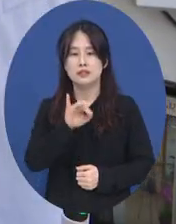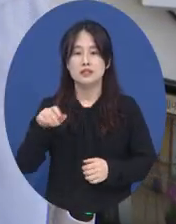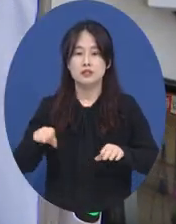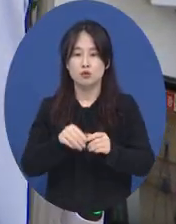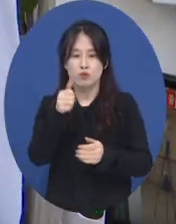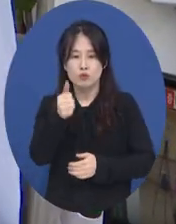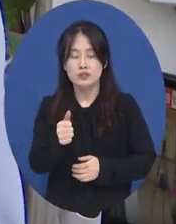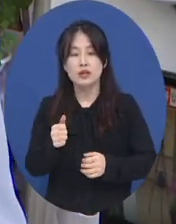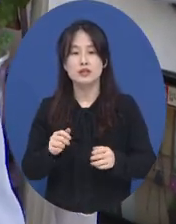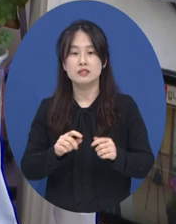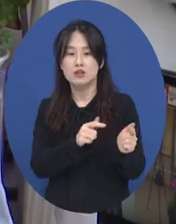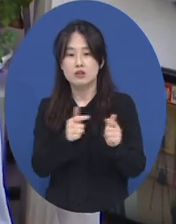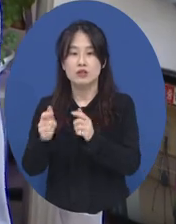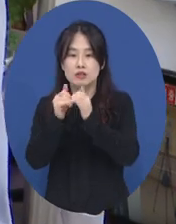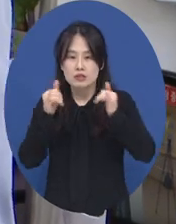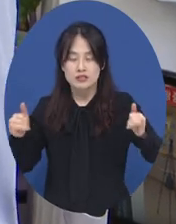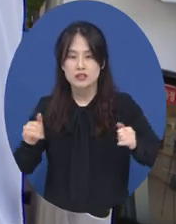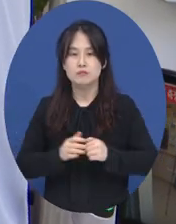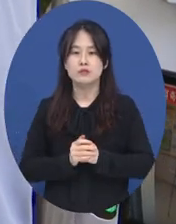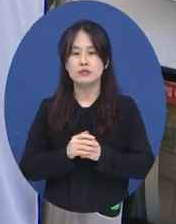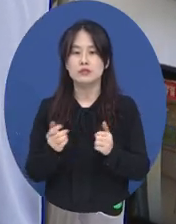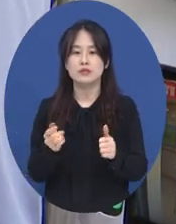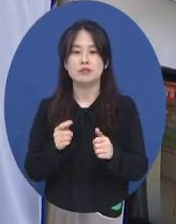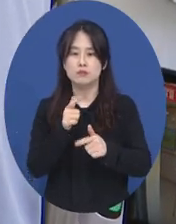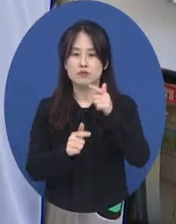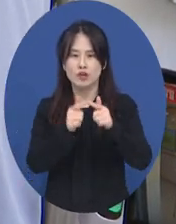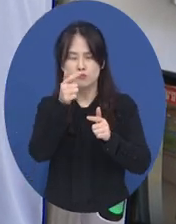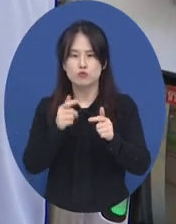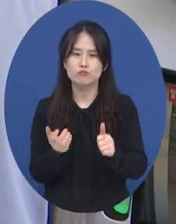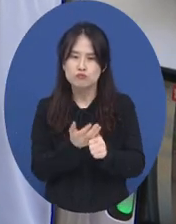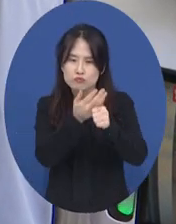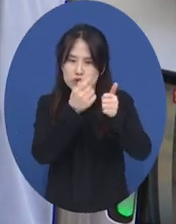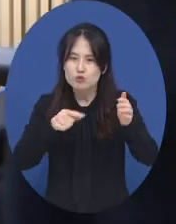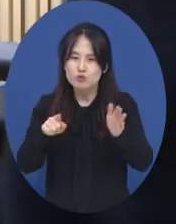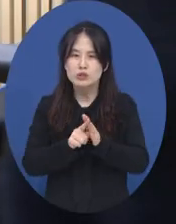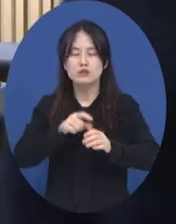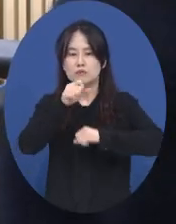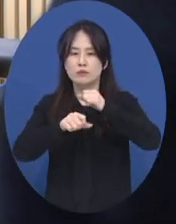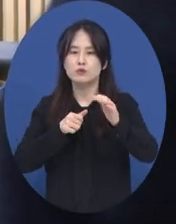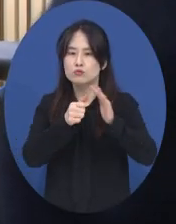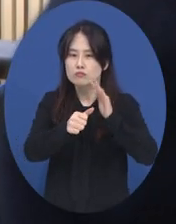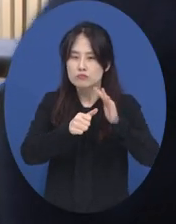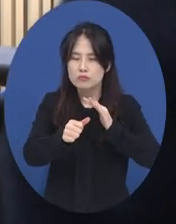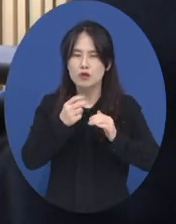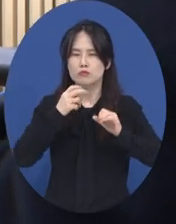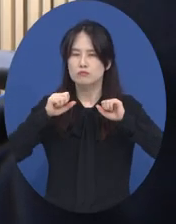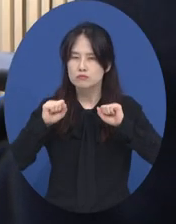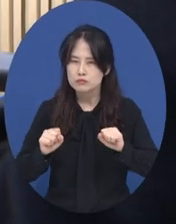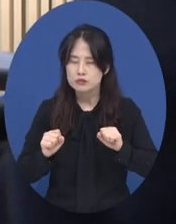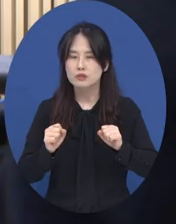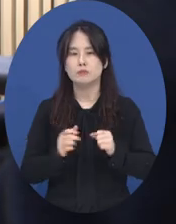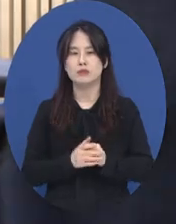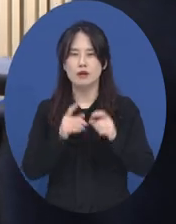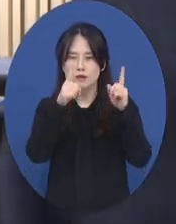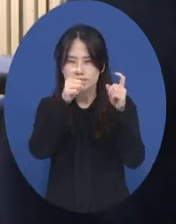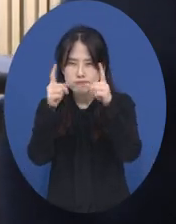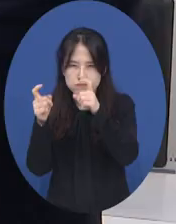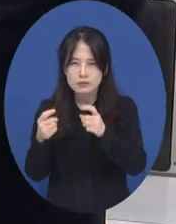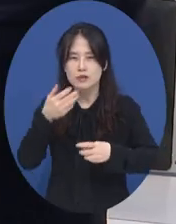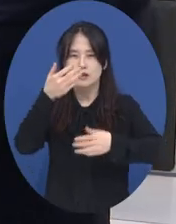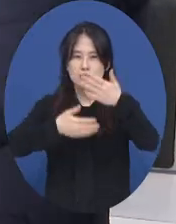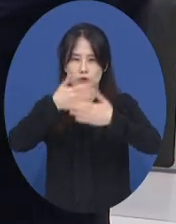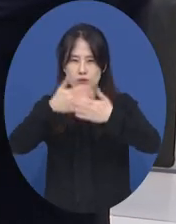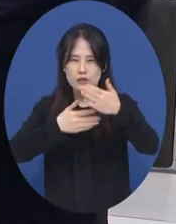일행이 시설 내부 관리와 식목을 위해 폐쇄 시설을 무단 출입 후 수십여 분간 머물렀다며 현장 사진과 동영상